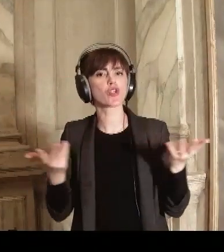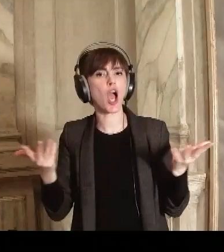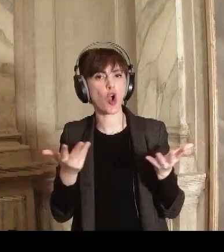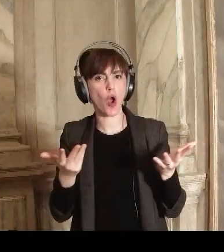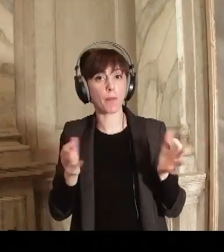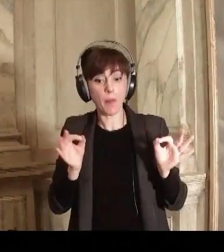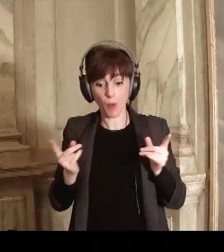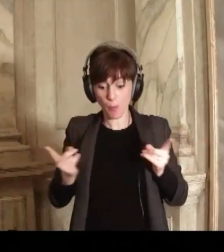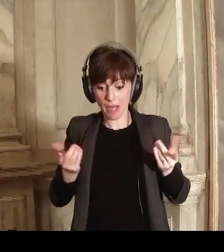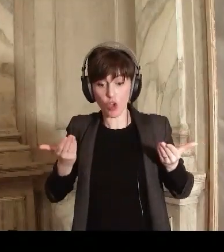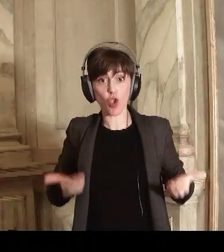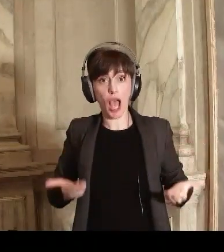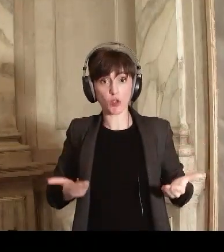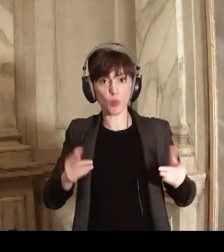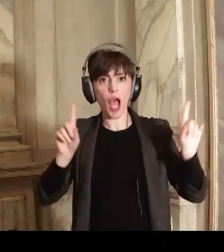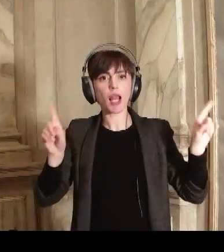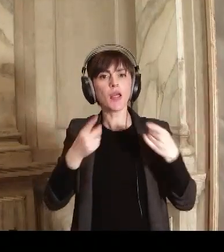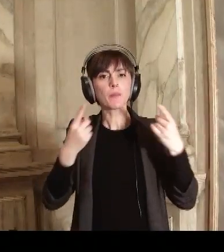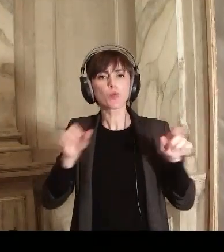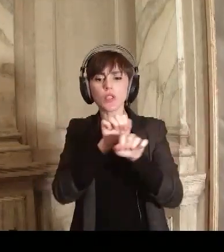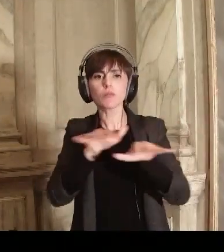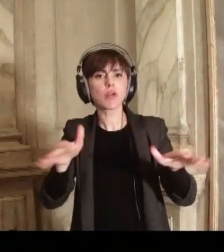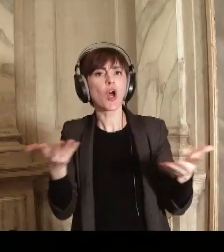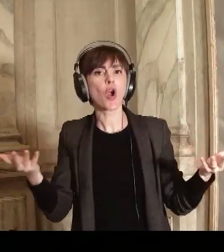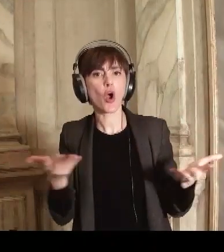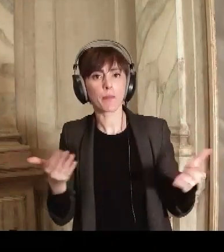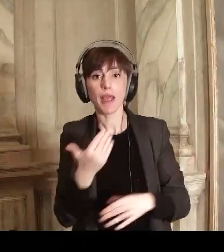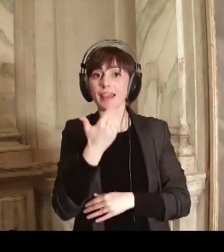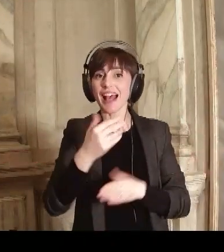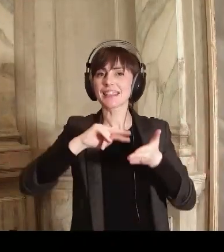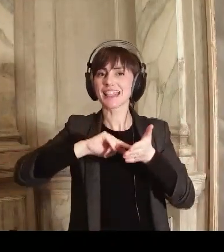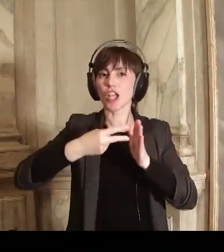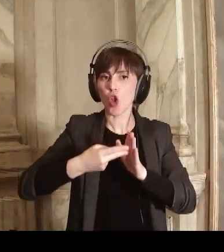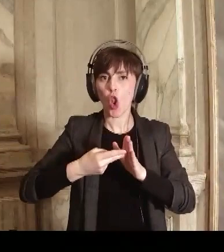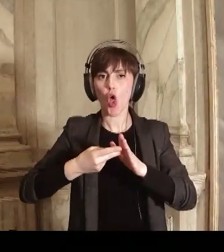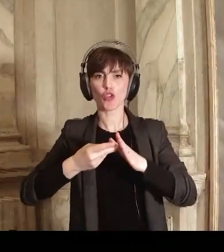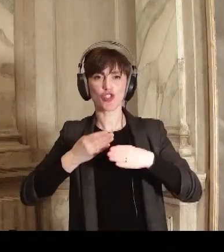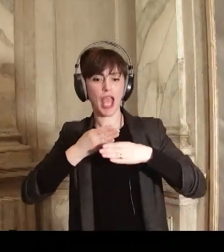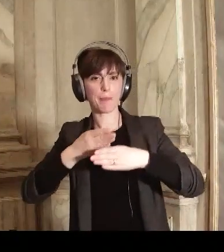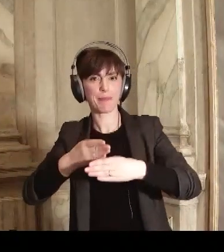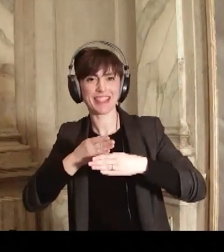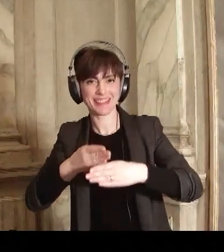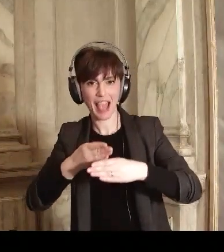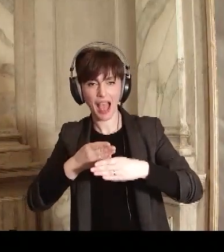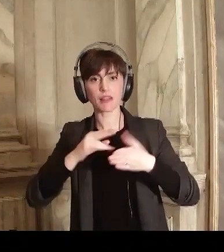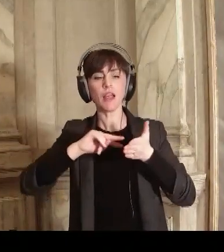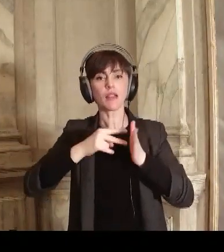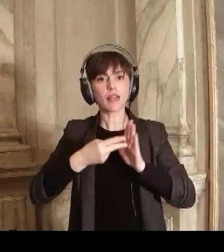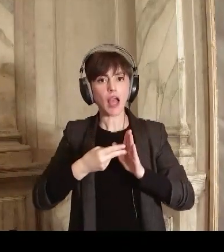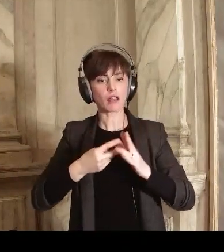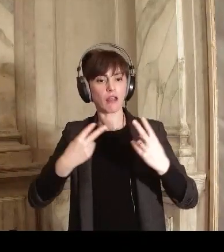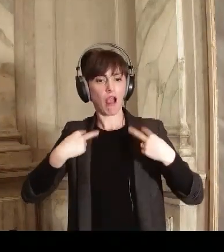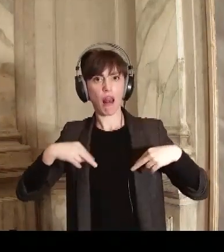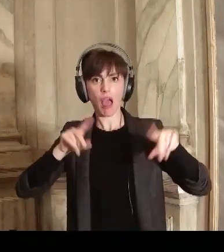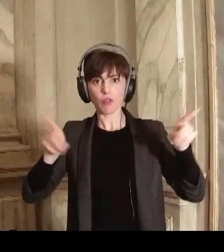tempo, attraverso tecnologie mediate, tecniche di live coding, generazione algoritmica,